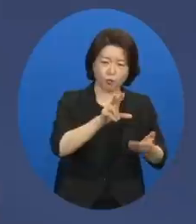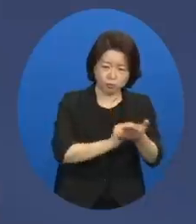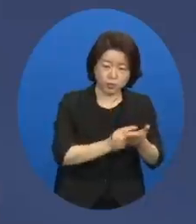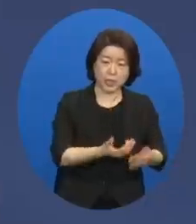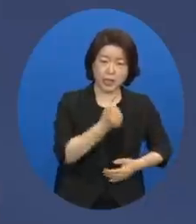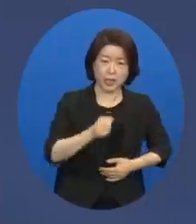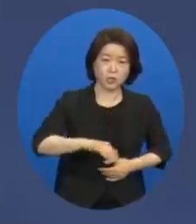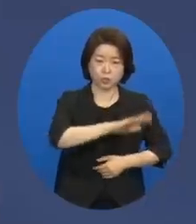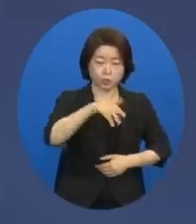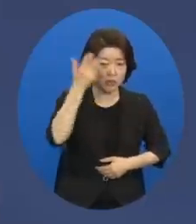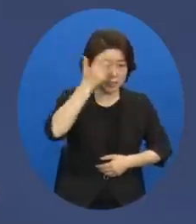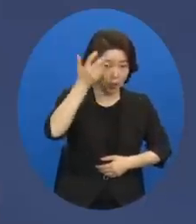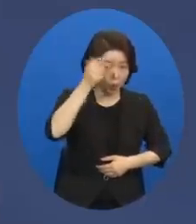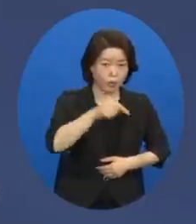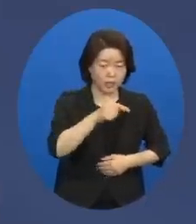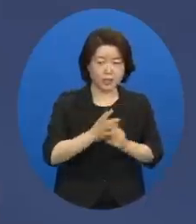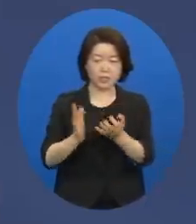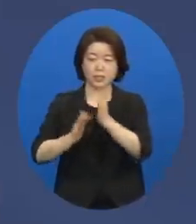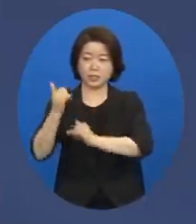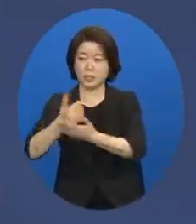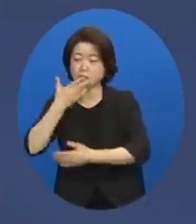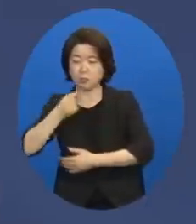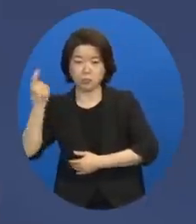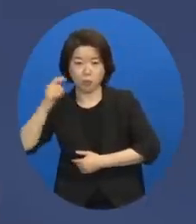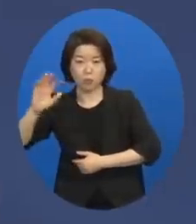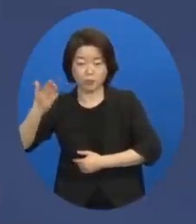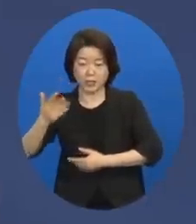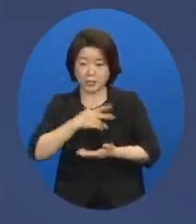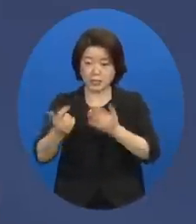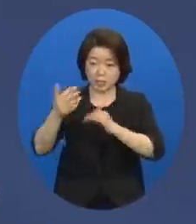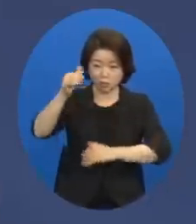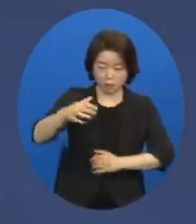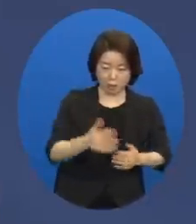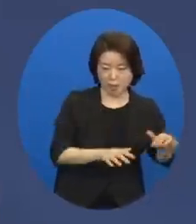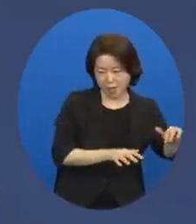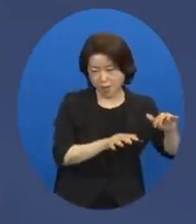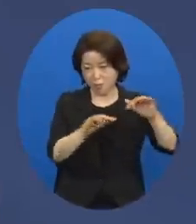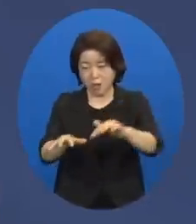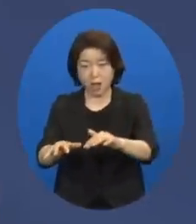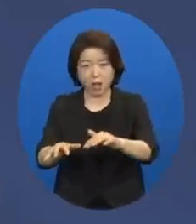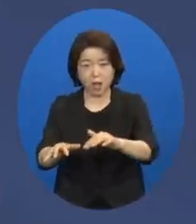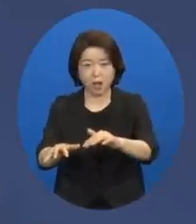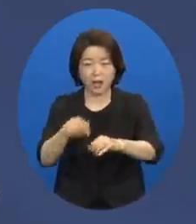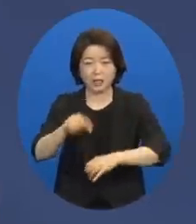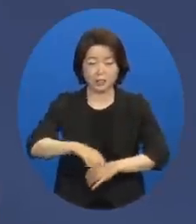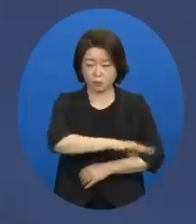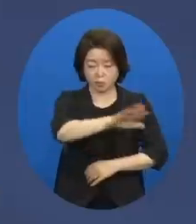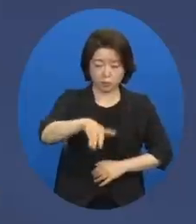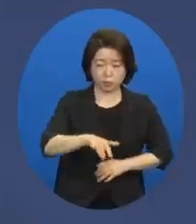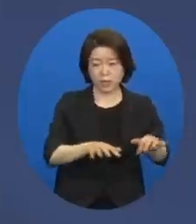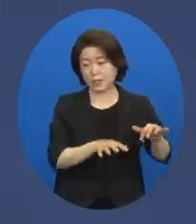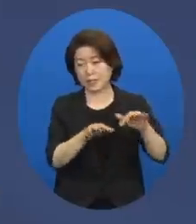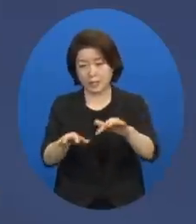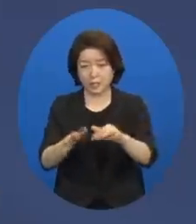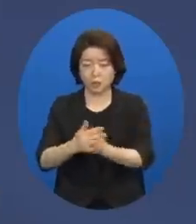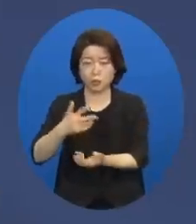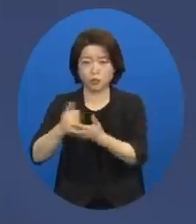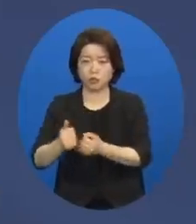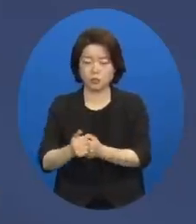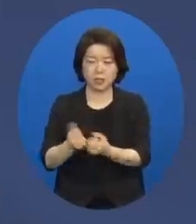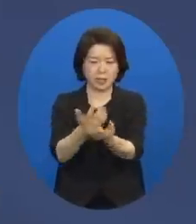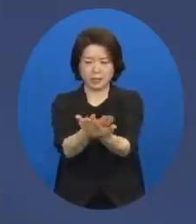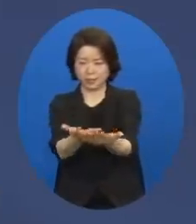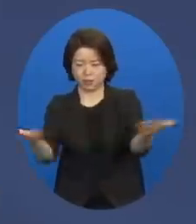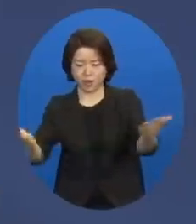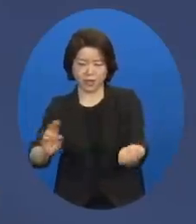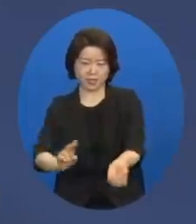있는 수많은 영혼들이 예수님, 복음 되신 예수님 앞으로 수없이 나왔습니다. 그 모두가 다 와서 주님의 그 펼쳐주시는